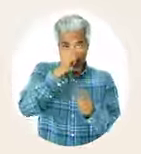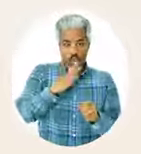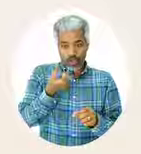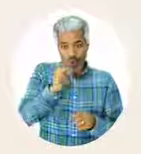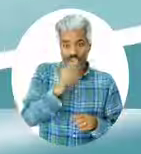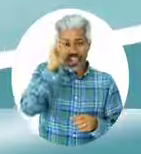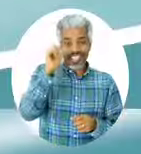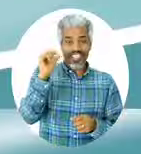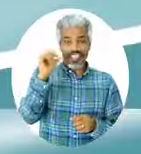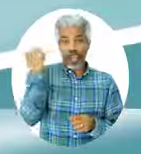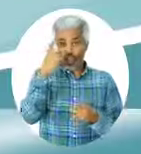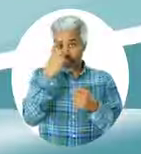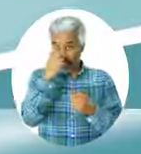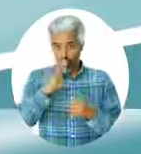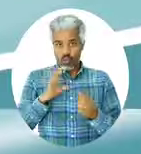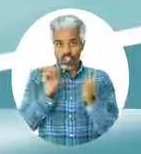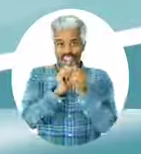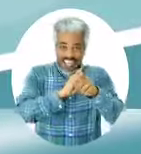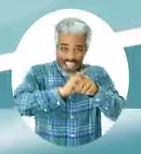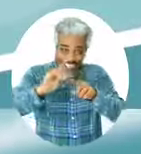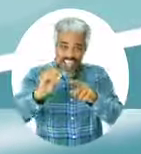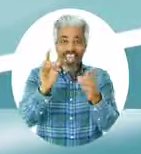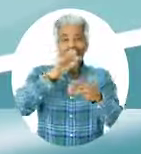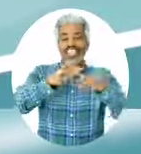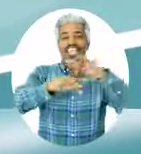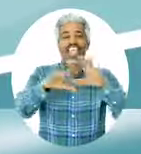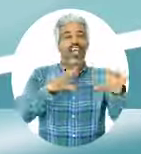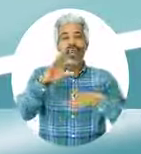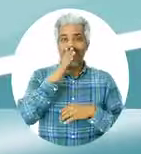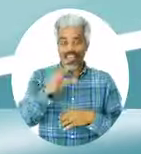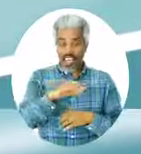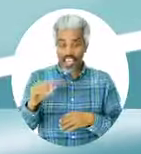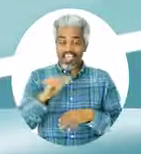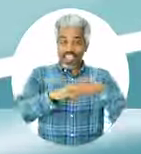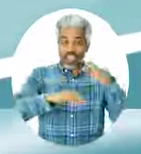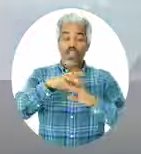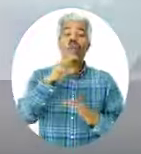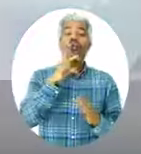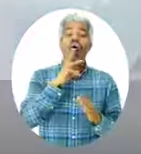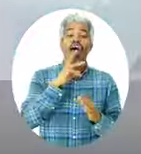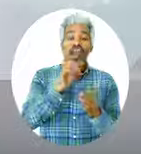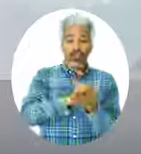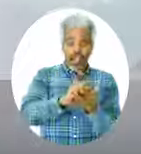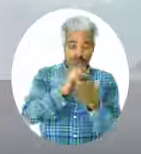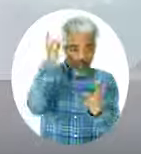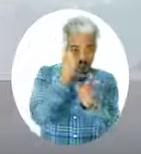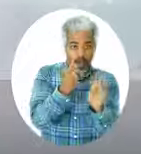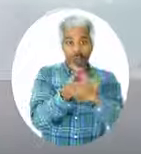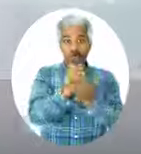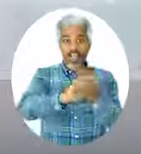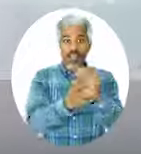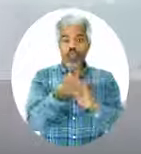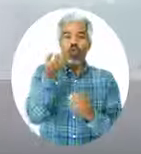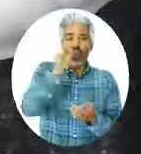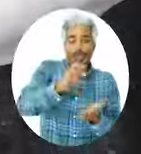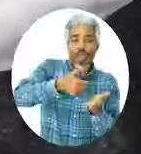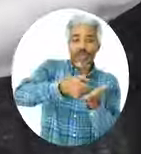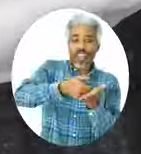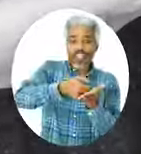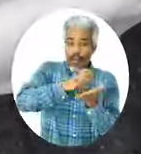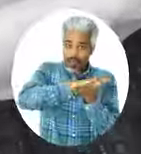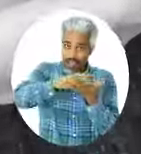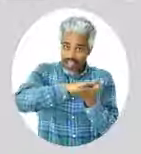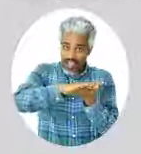ወይም ከተጠረጠሩ ሰዎች ጋር ቀጥተኛ ንክኪ አለማድረግና እጅን በውሃና በሳሙና በአግባቡ መታጠብ ወይም